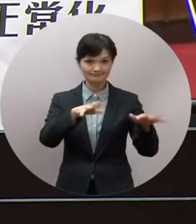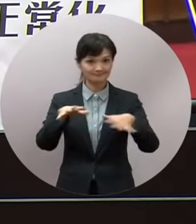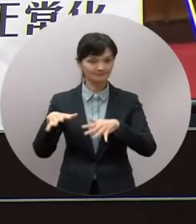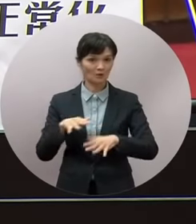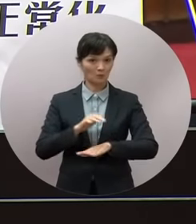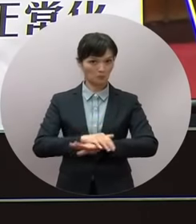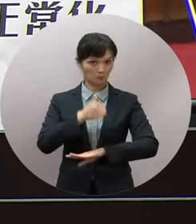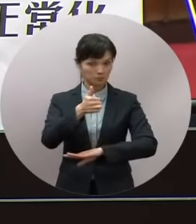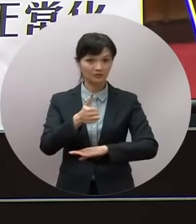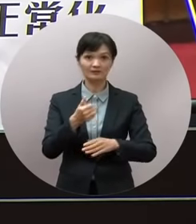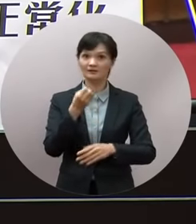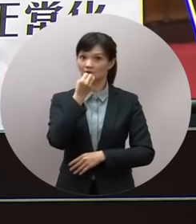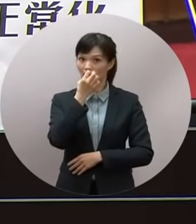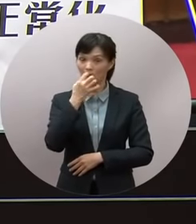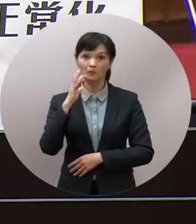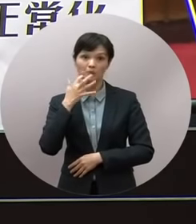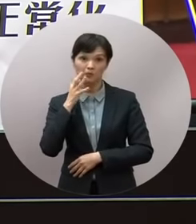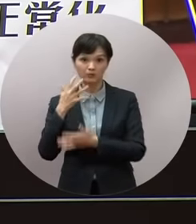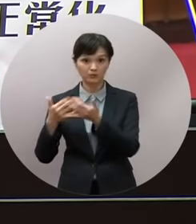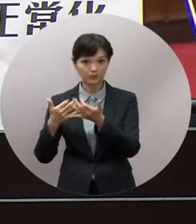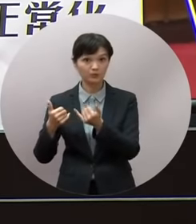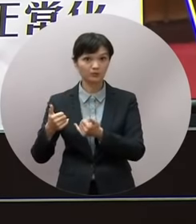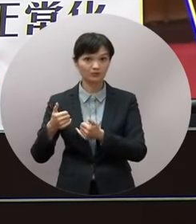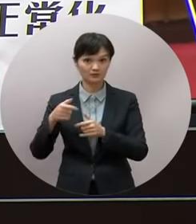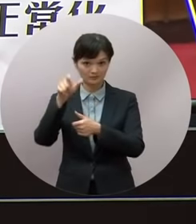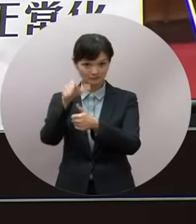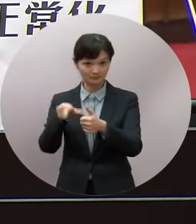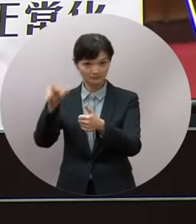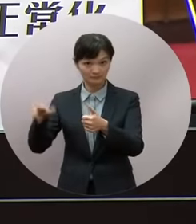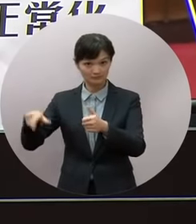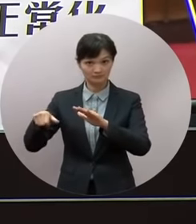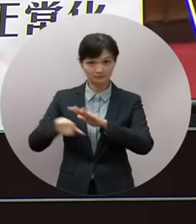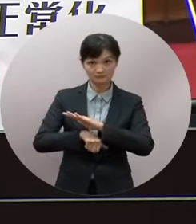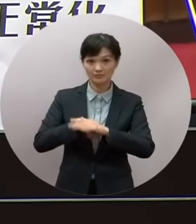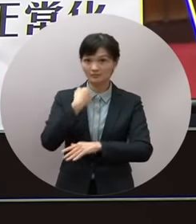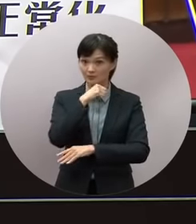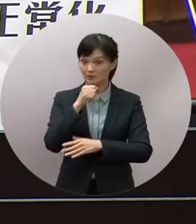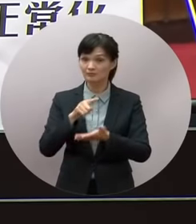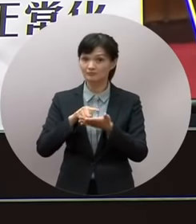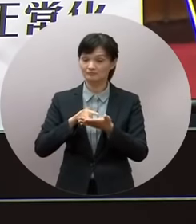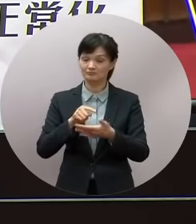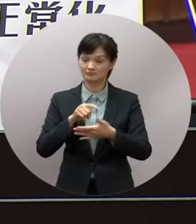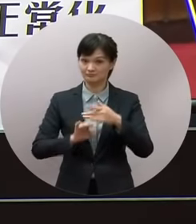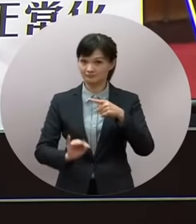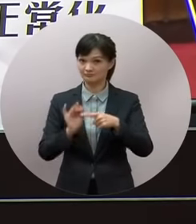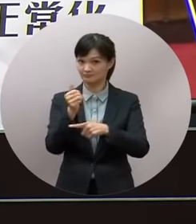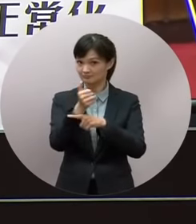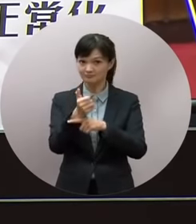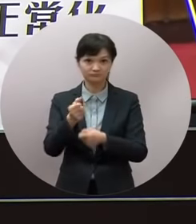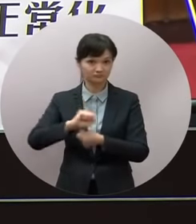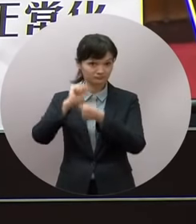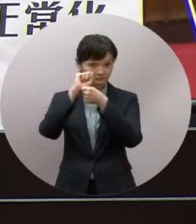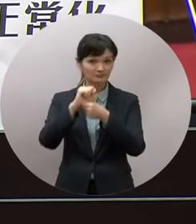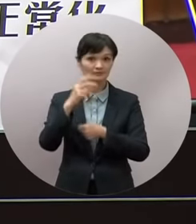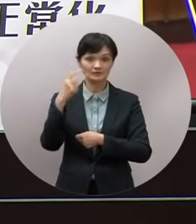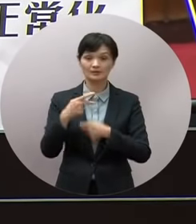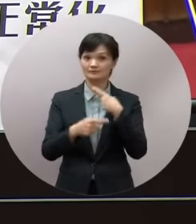港澳生个人申请来台湾成长了50%，参加考试入学的成长